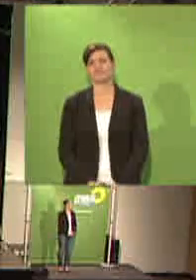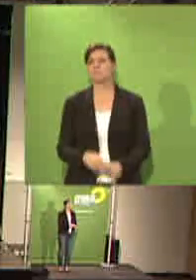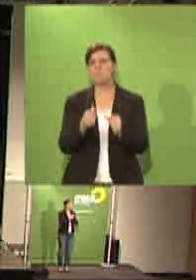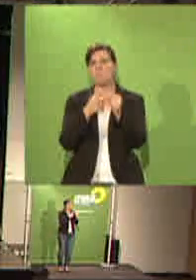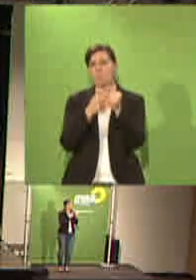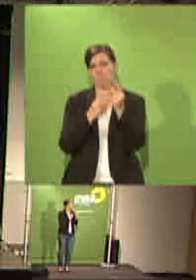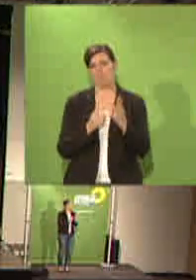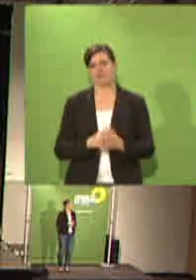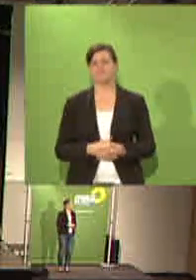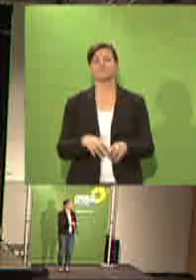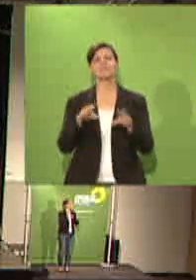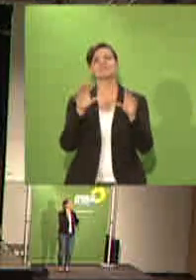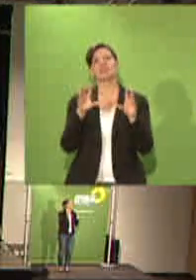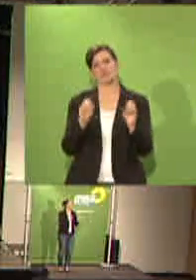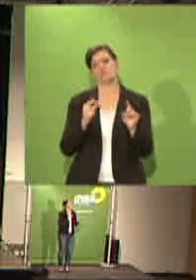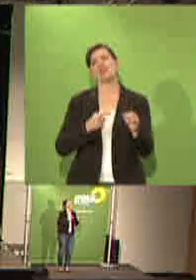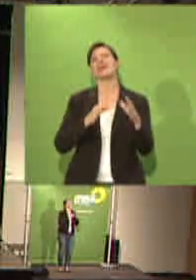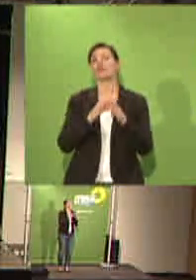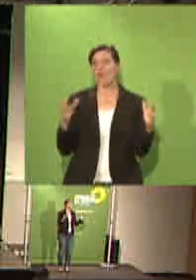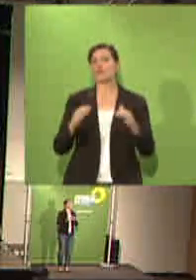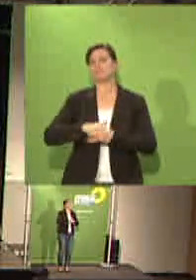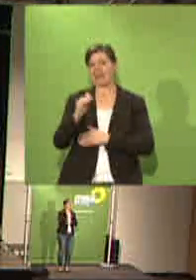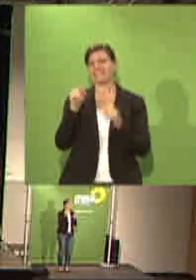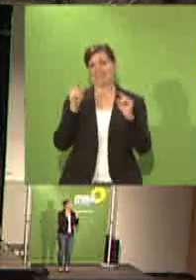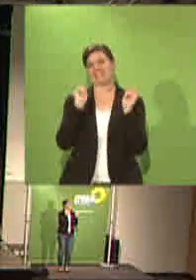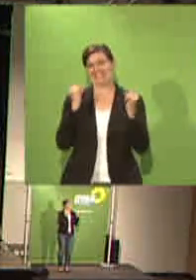Einige Enthaltungen, dann ist mit großer Mehrheit auch dieser Antrag